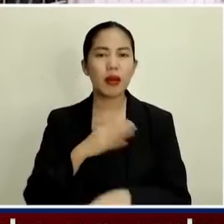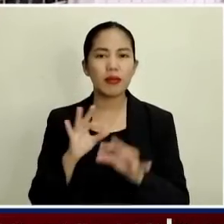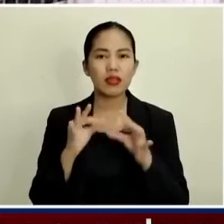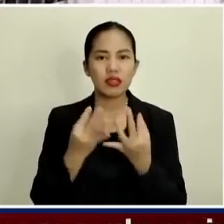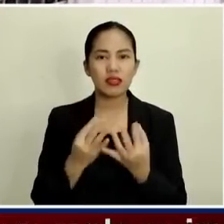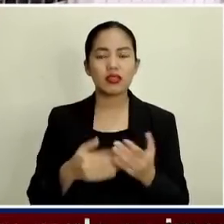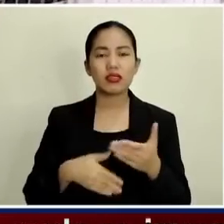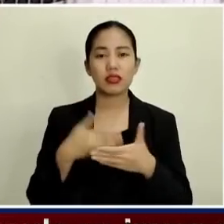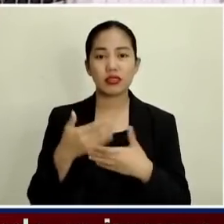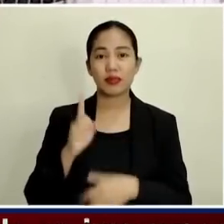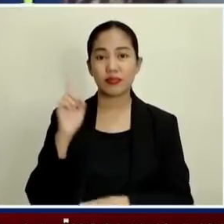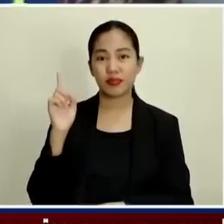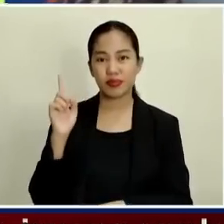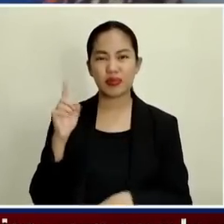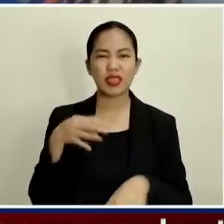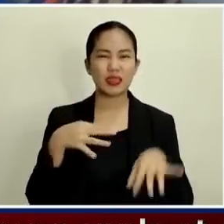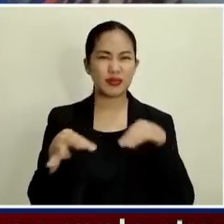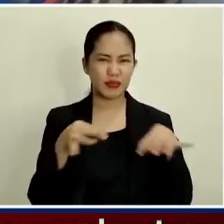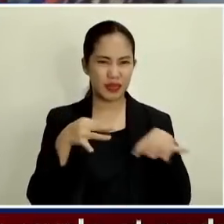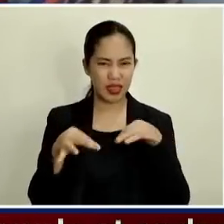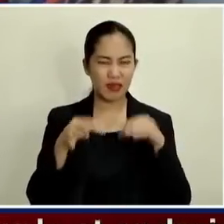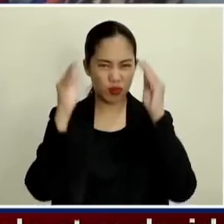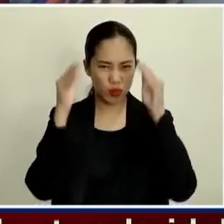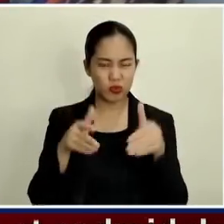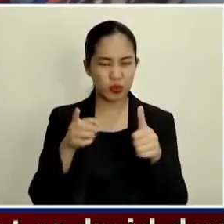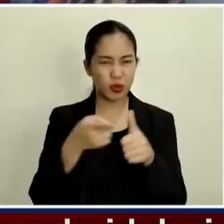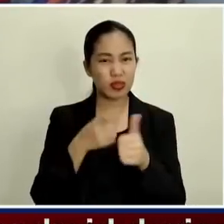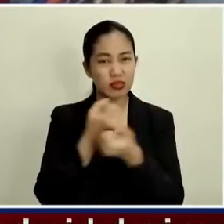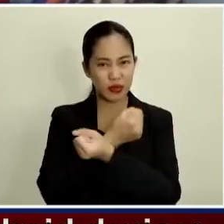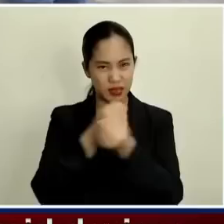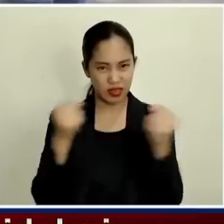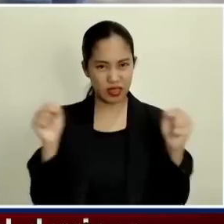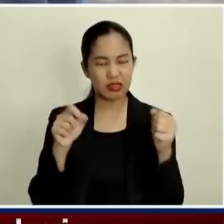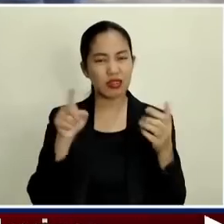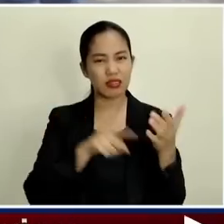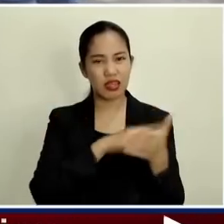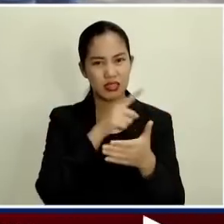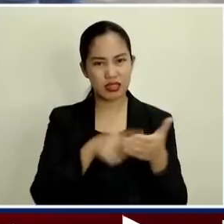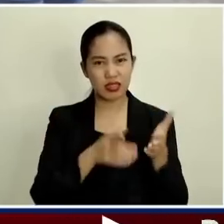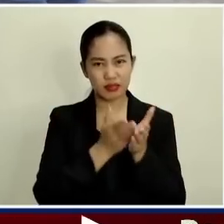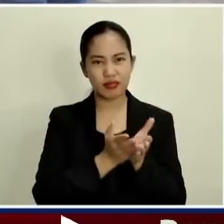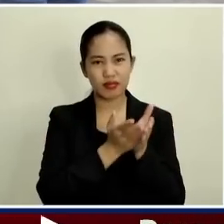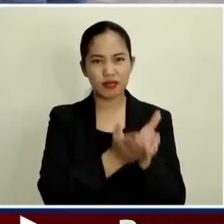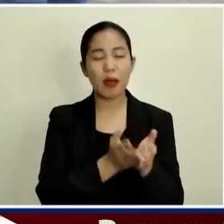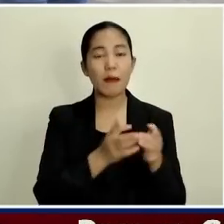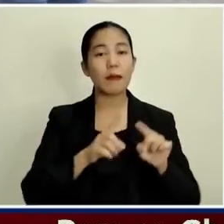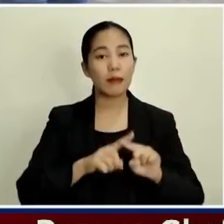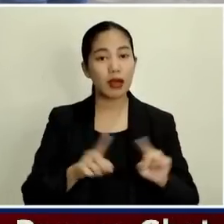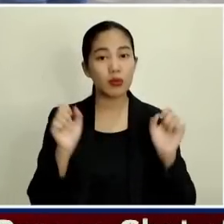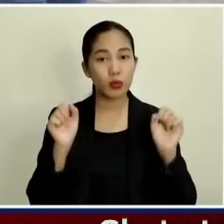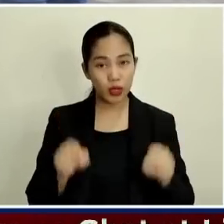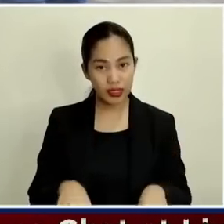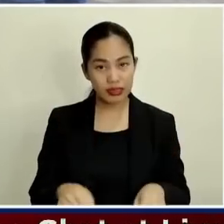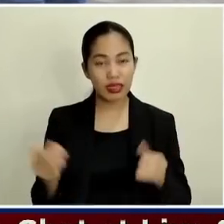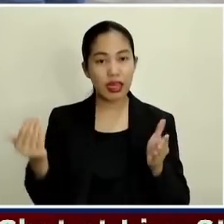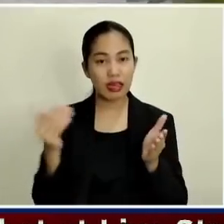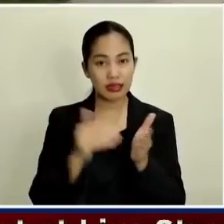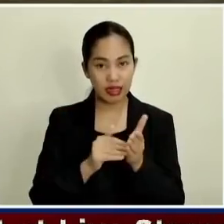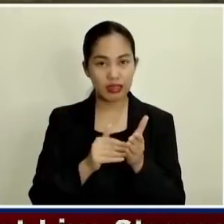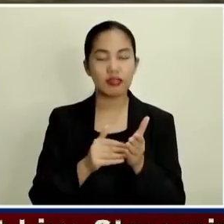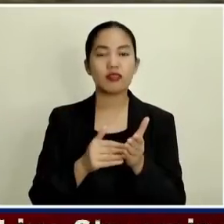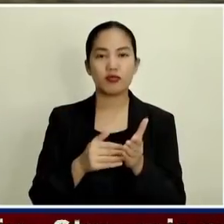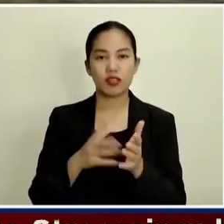ang kaligtasan ng mga pasahero, kaya nagkansila ng biyahe ng mga barko. Pero pwedeng magparebook ng libre o